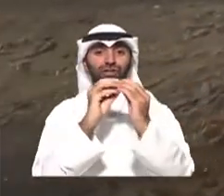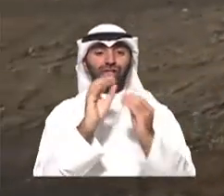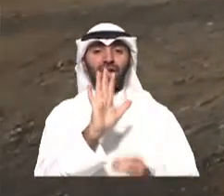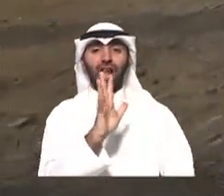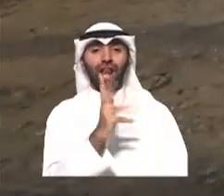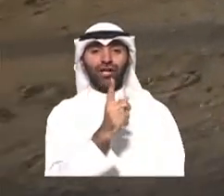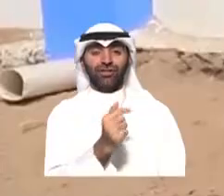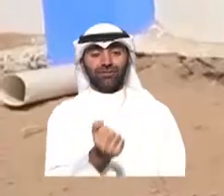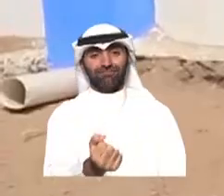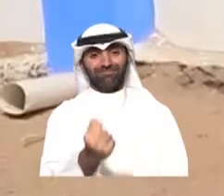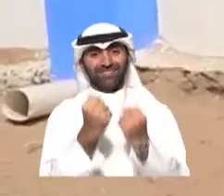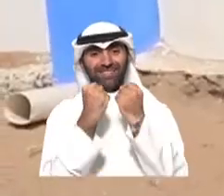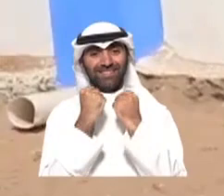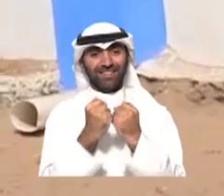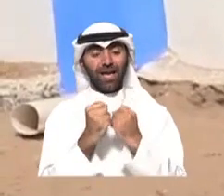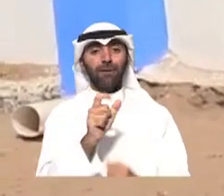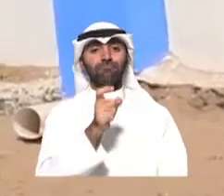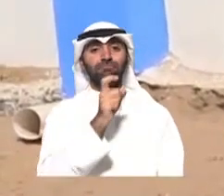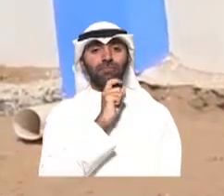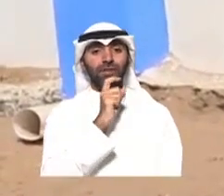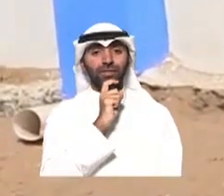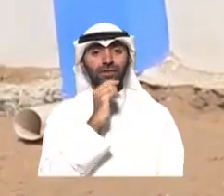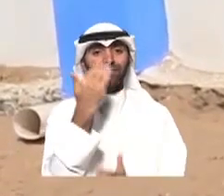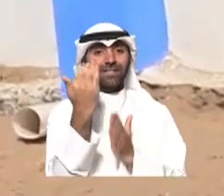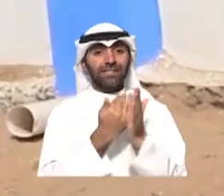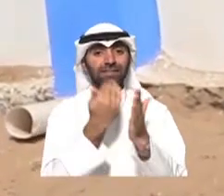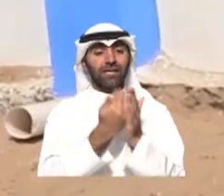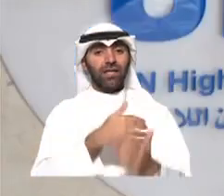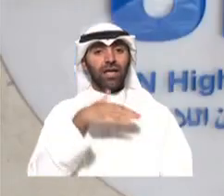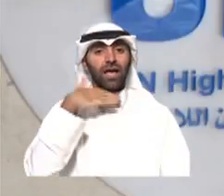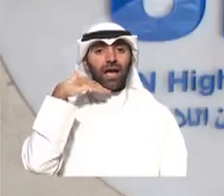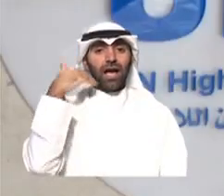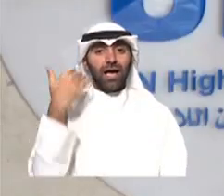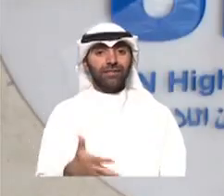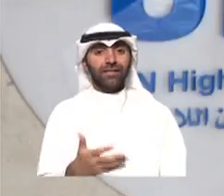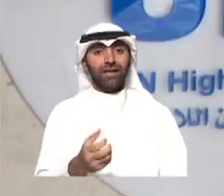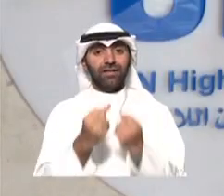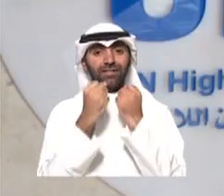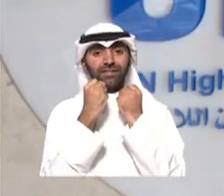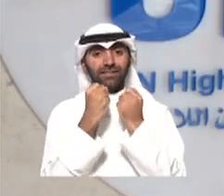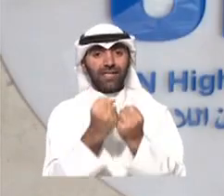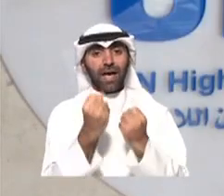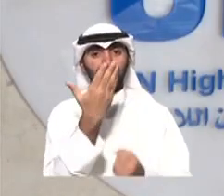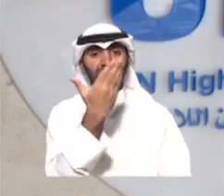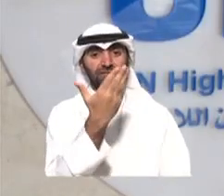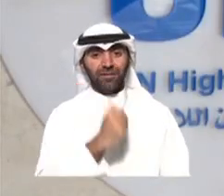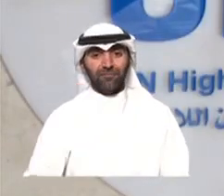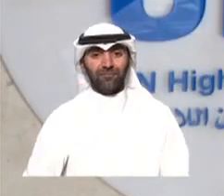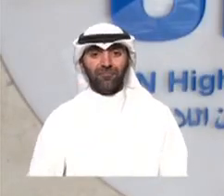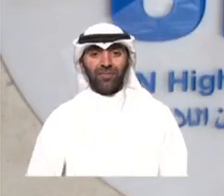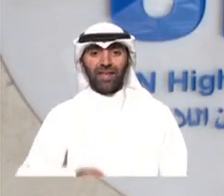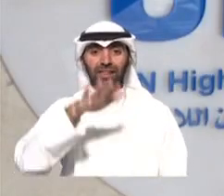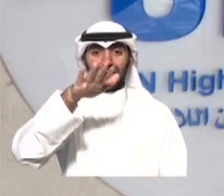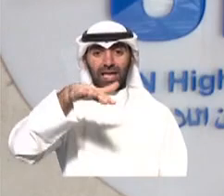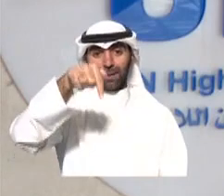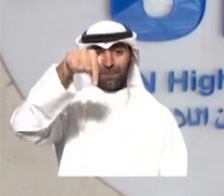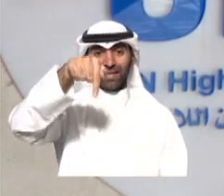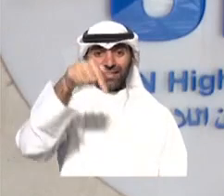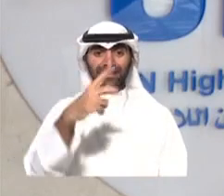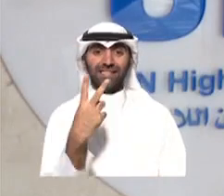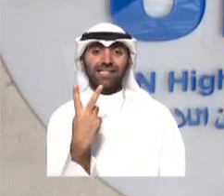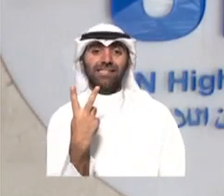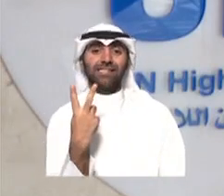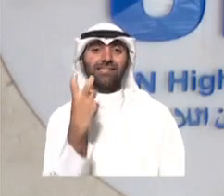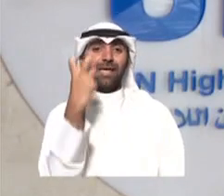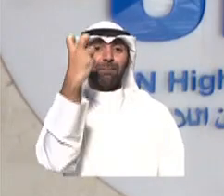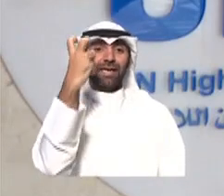شهر رمضان المبارك كما دائماً. نحكي احنا على اكثر من 70% من اللاجئين في العالم، يا اما هم خارجين من